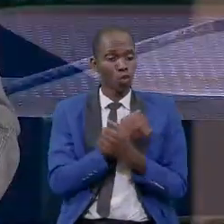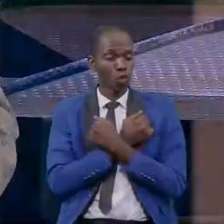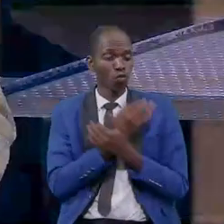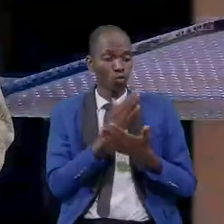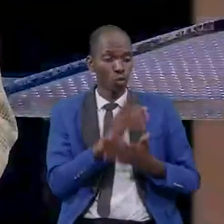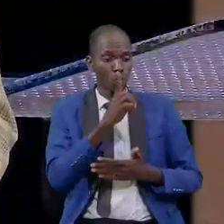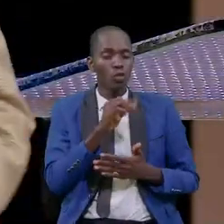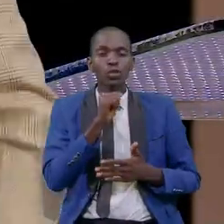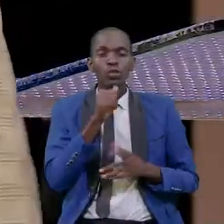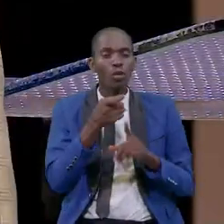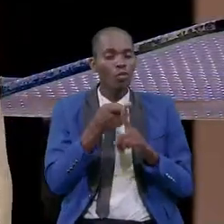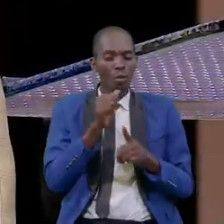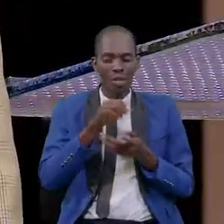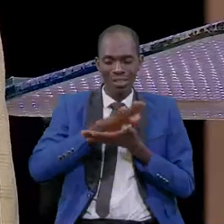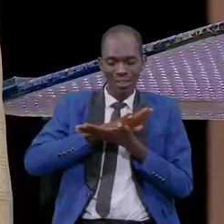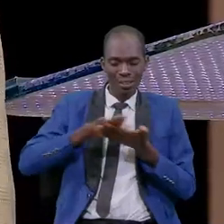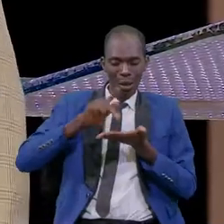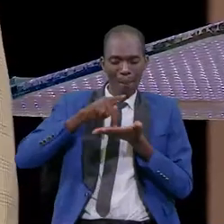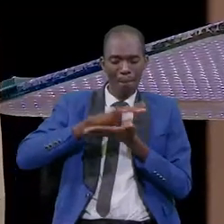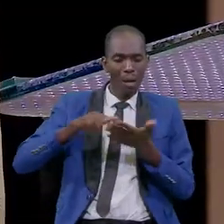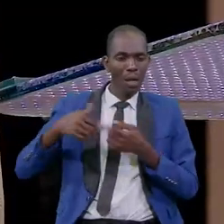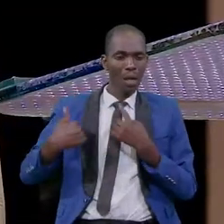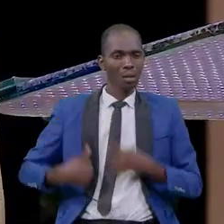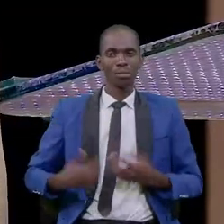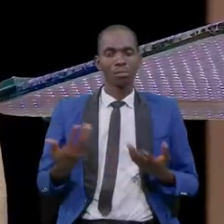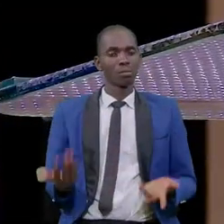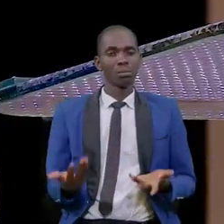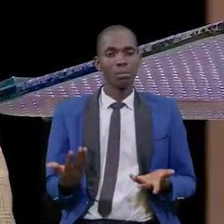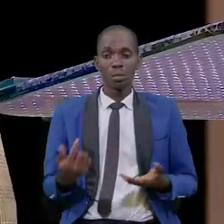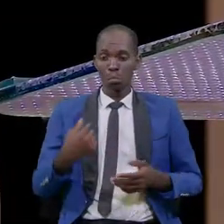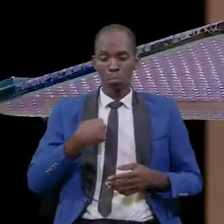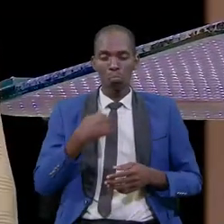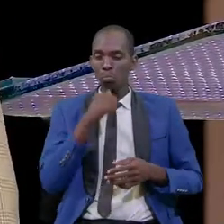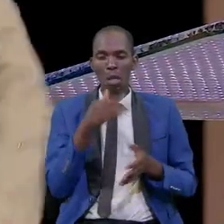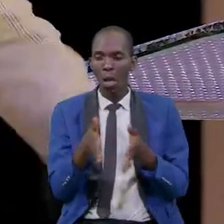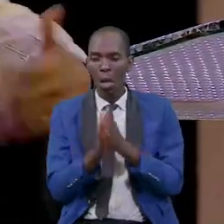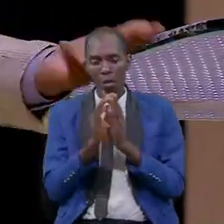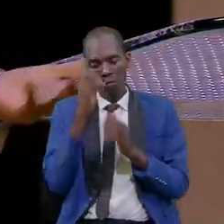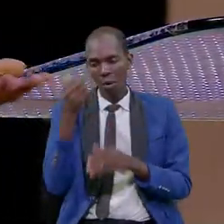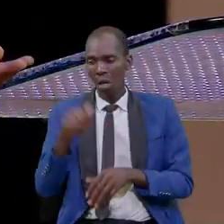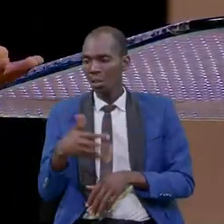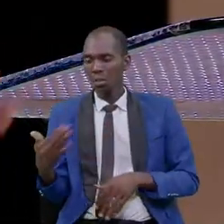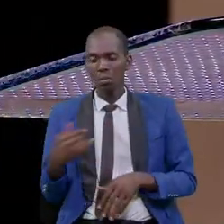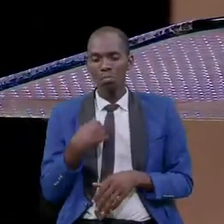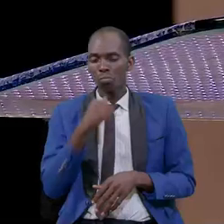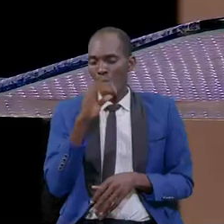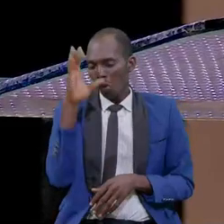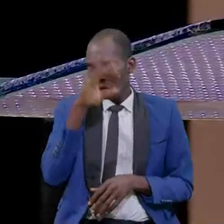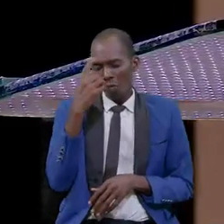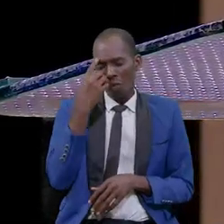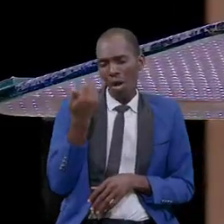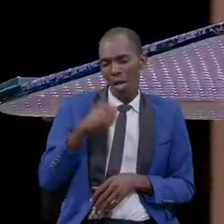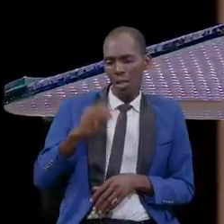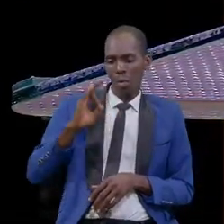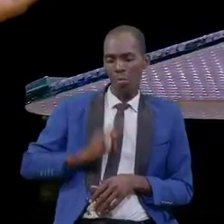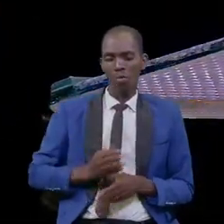et non d'un cœur purifié, je ne demande rien ici, je ne cherche rien, je ne